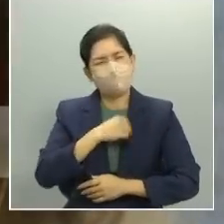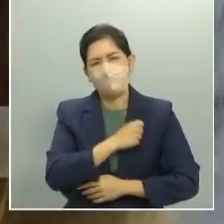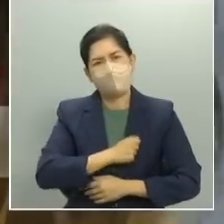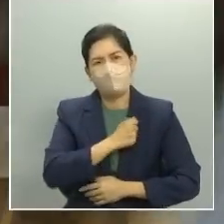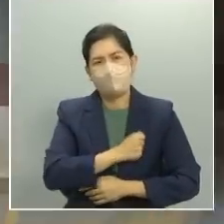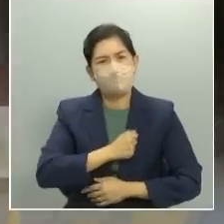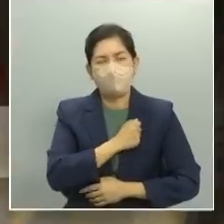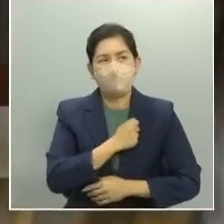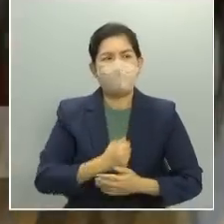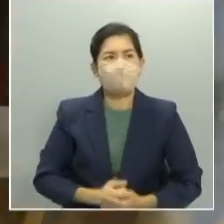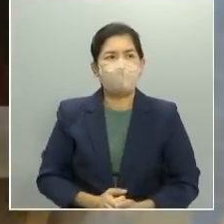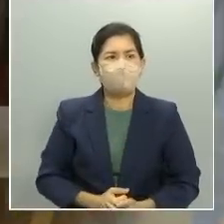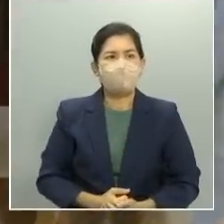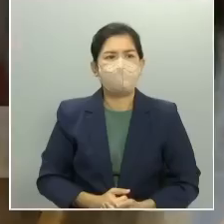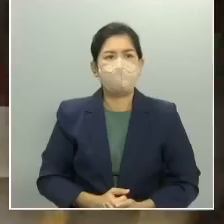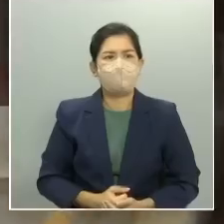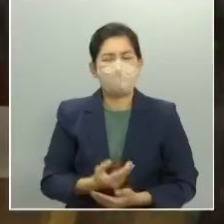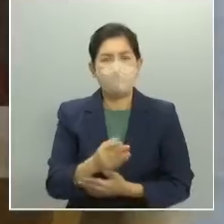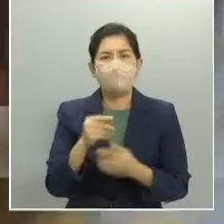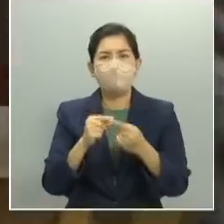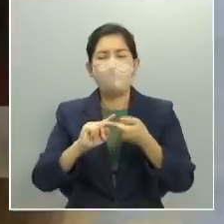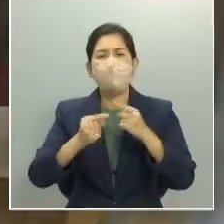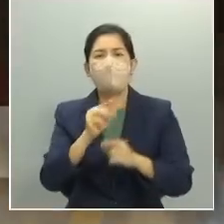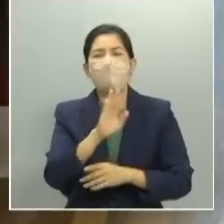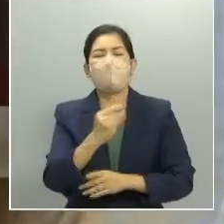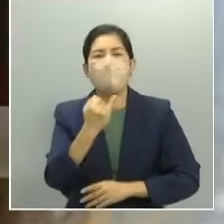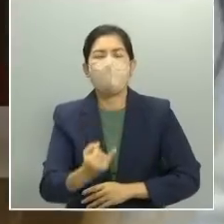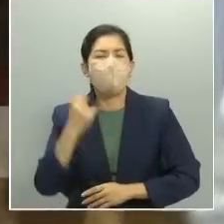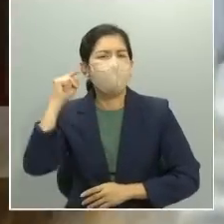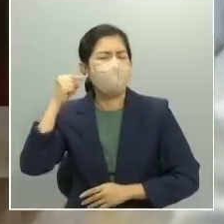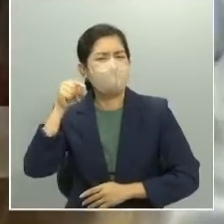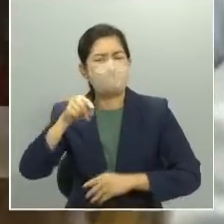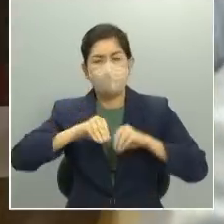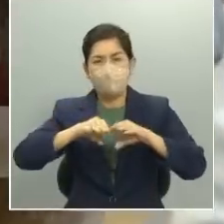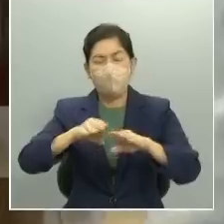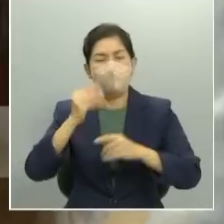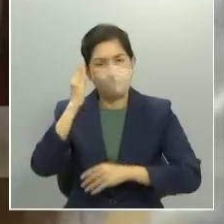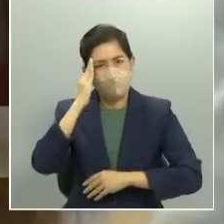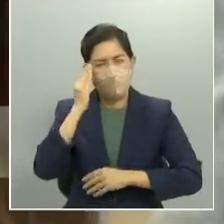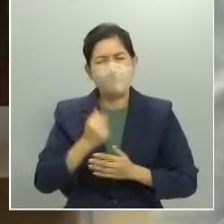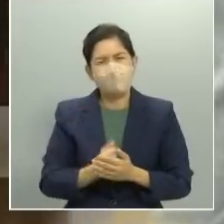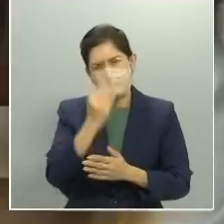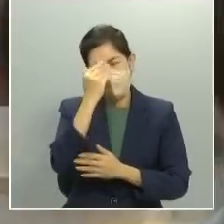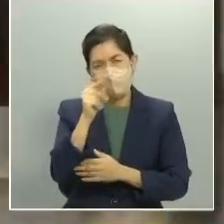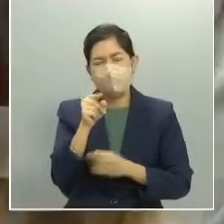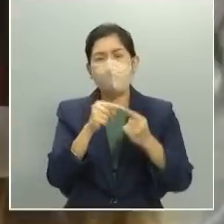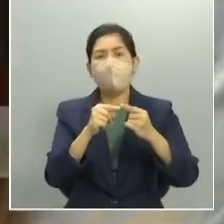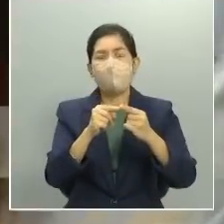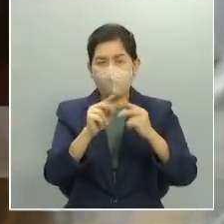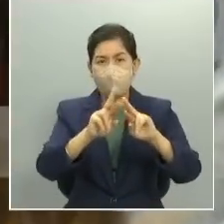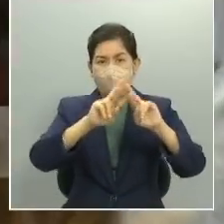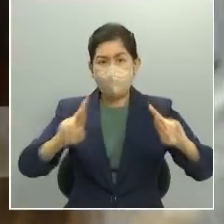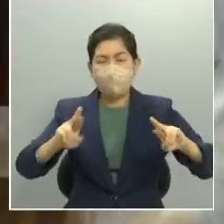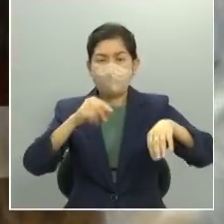มารู้อีกทีก็คือเพื่อนน้องโพสอะไรอย่างเงี้ยค่ะอันนี้หนูก็ไม่แน่ใจเหมือนกันว่าทำไมเขาถึงให้เข้าไปเพราะมันเป็นผับปิดใช่ไหมคะมันก็ต้